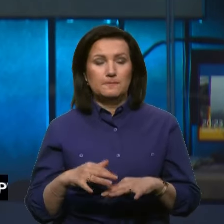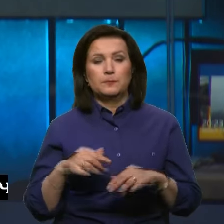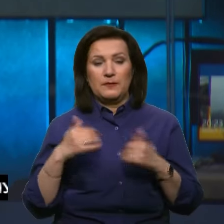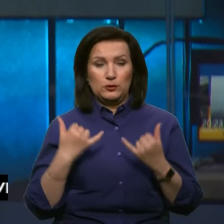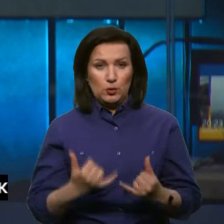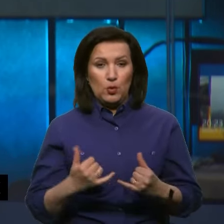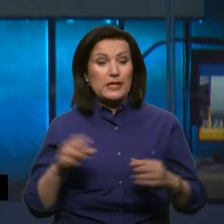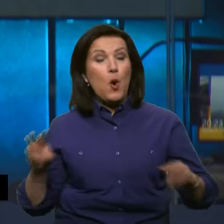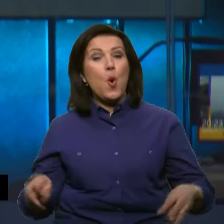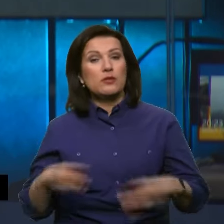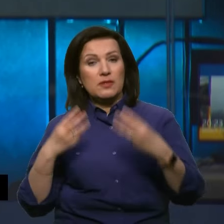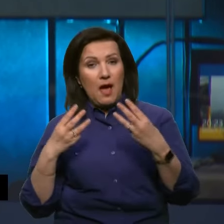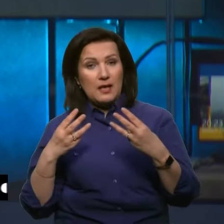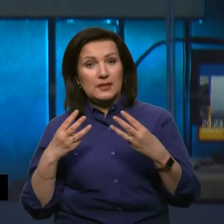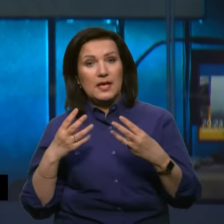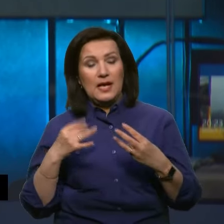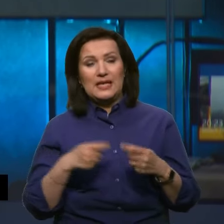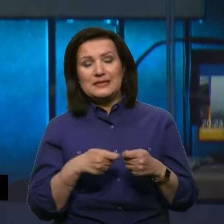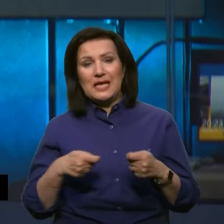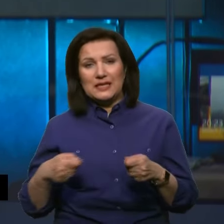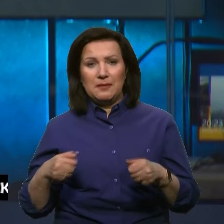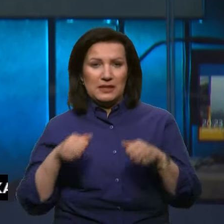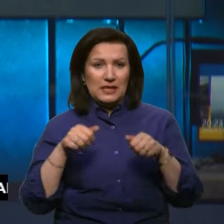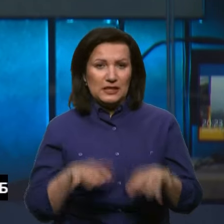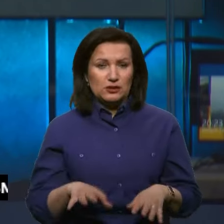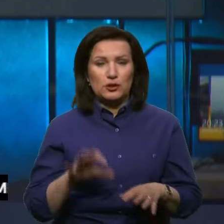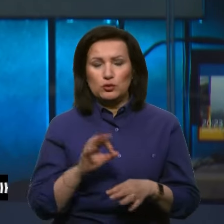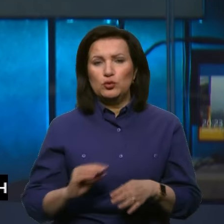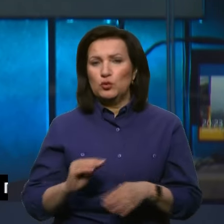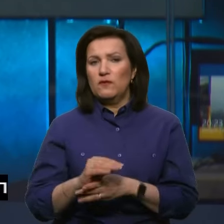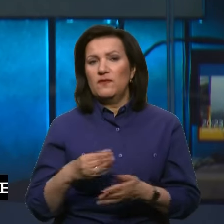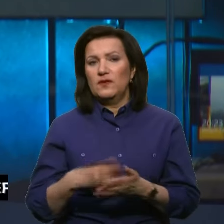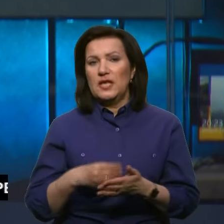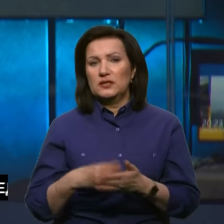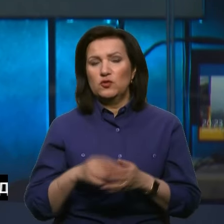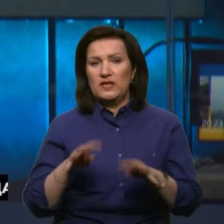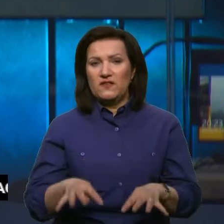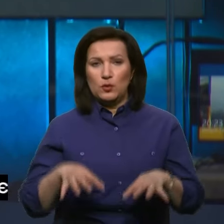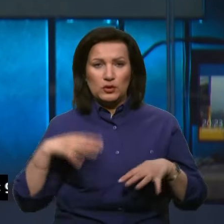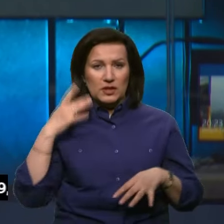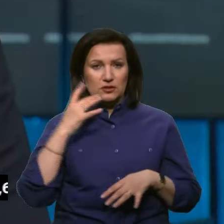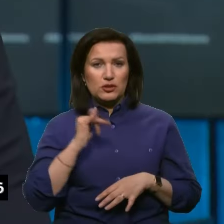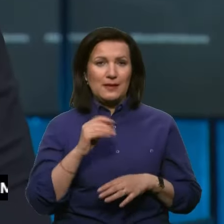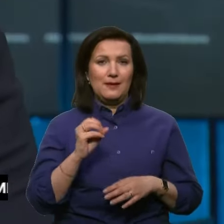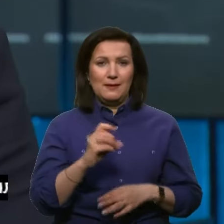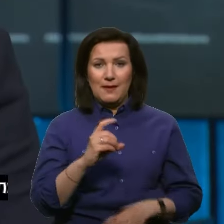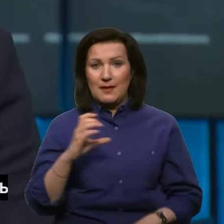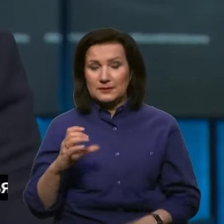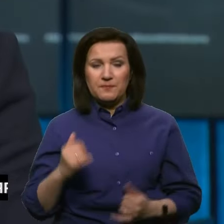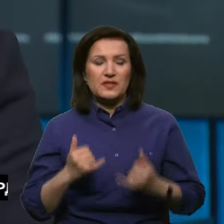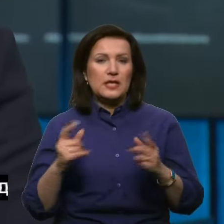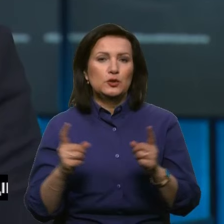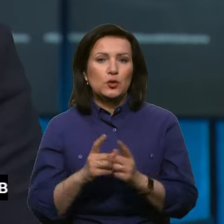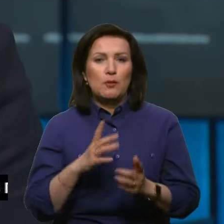разу онлайн і на тлі затримок з рішенням щодо додаткового фінансування від Конгресу США та Євросоюзу.